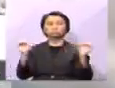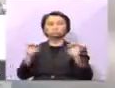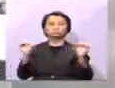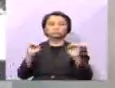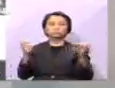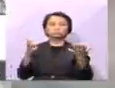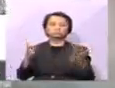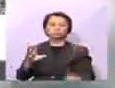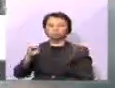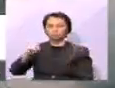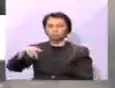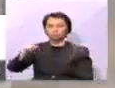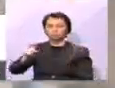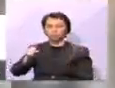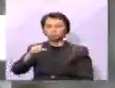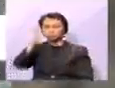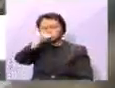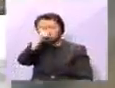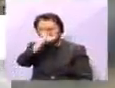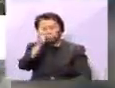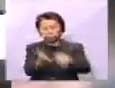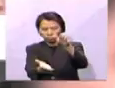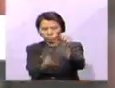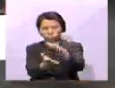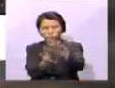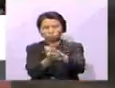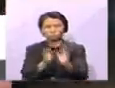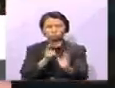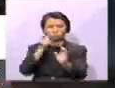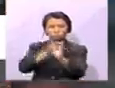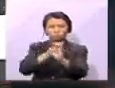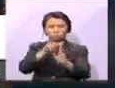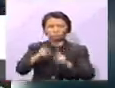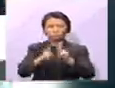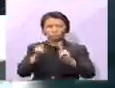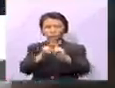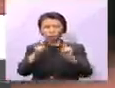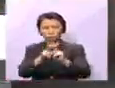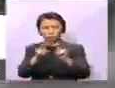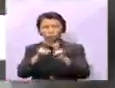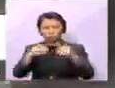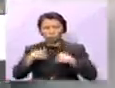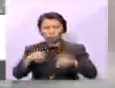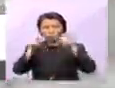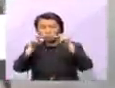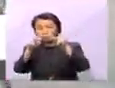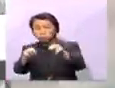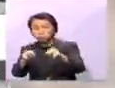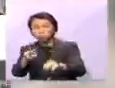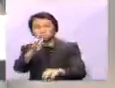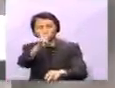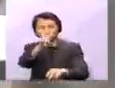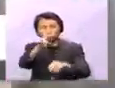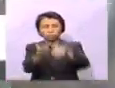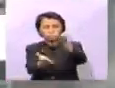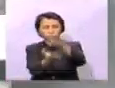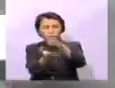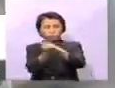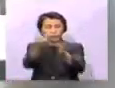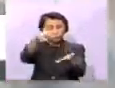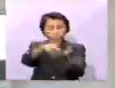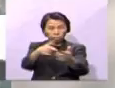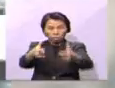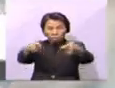hasil operasi pemburuan Buaya itu bakal disertai penduduk kampung yang pernah melihat kelibat dua ekor buaya